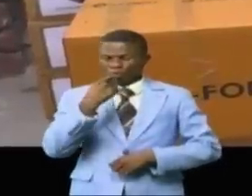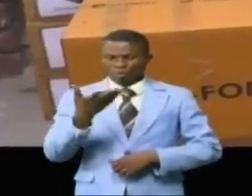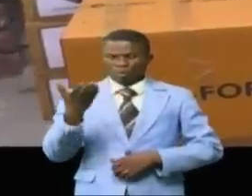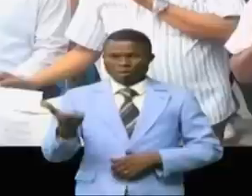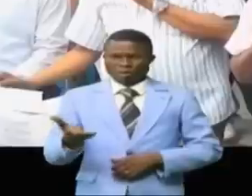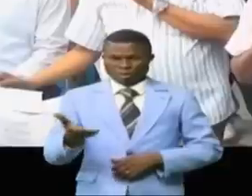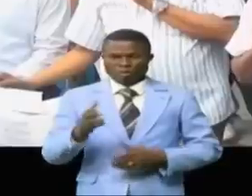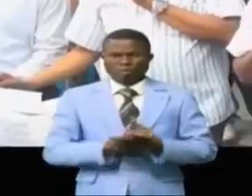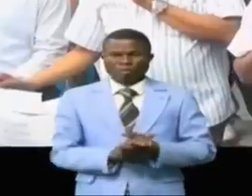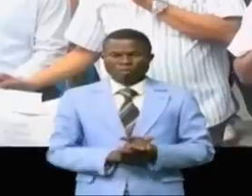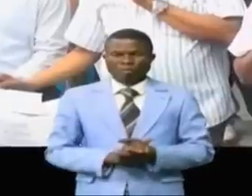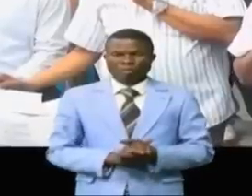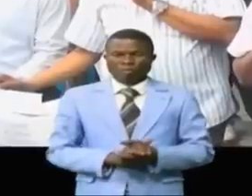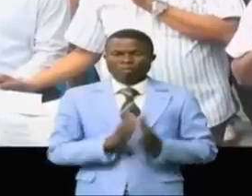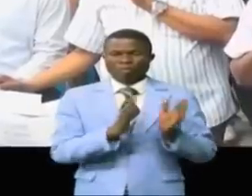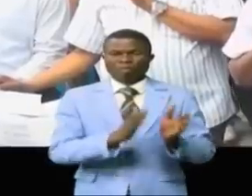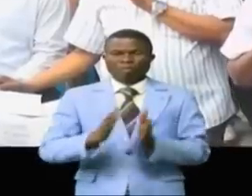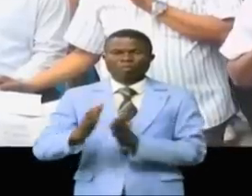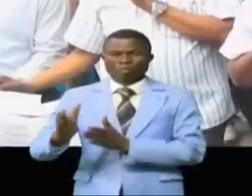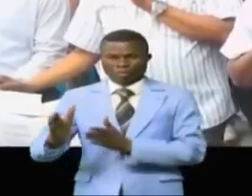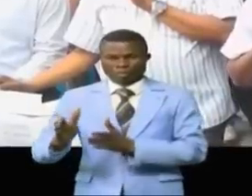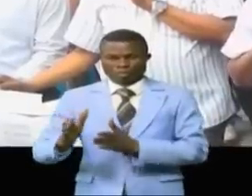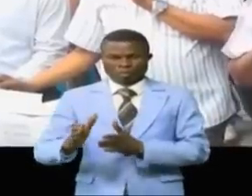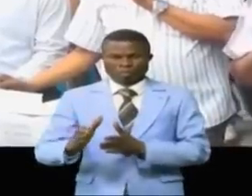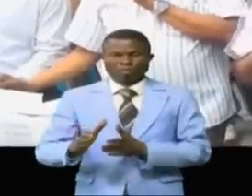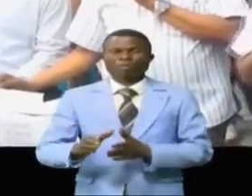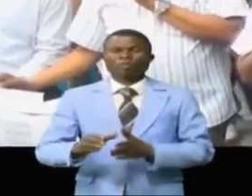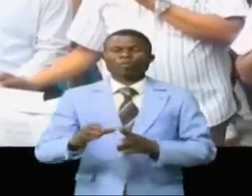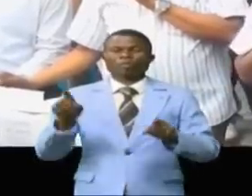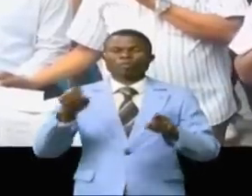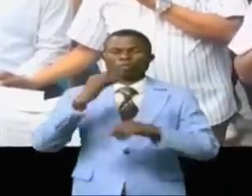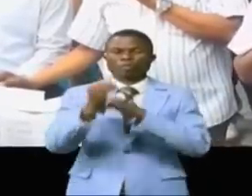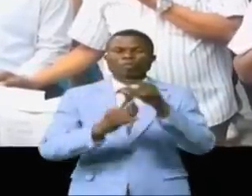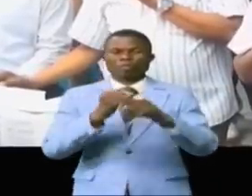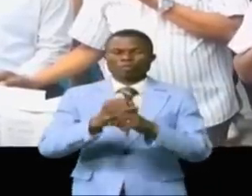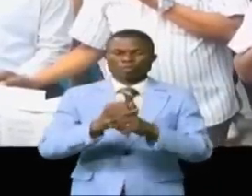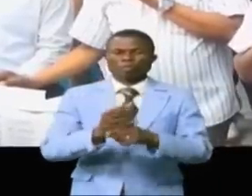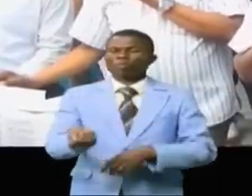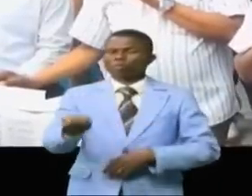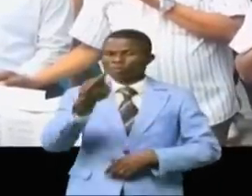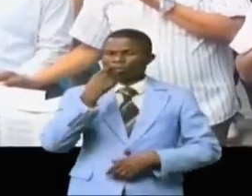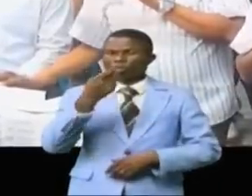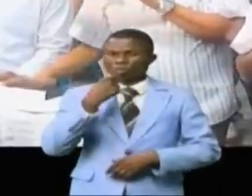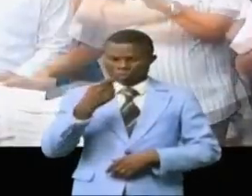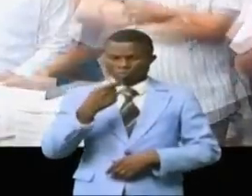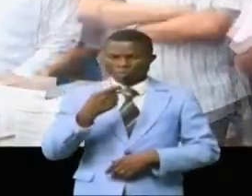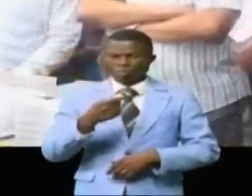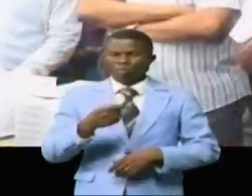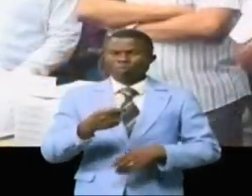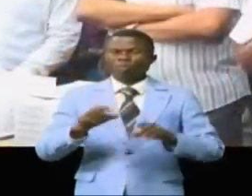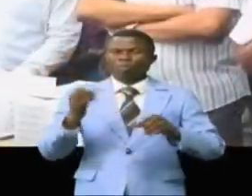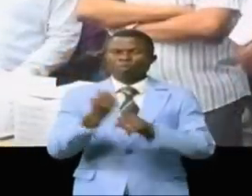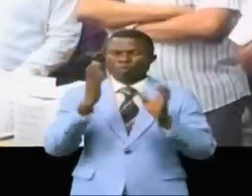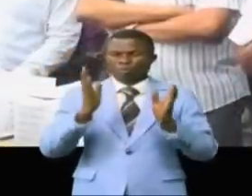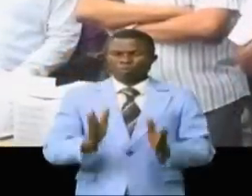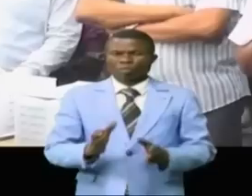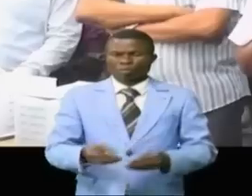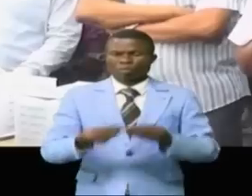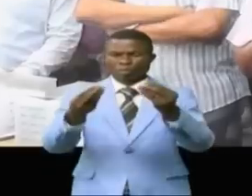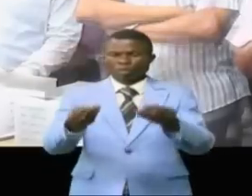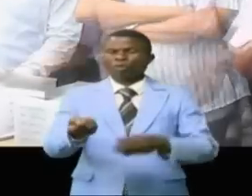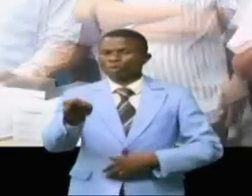pharmaceutiques. Suivant les dispositions conventionnelles en vigueur, les soins médicaux pour les agents, la remise des